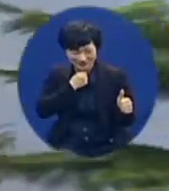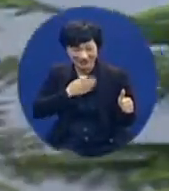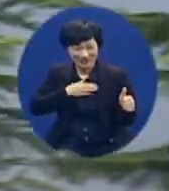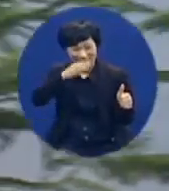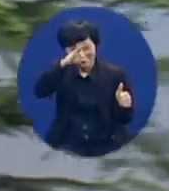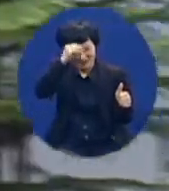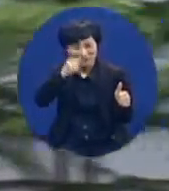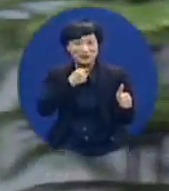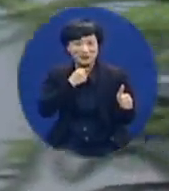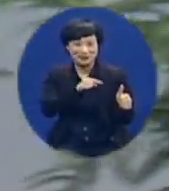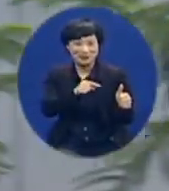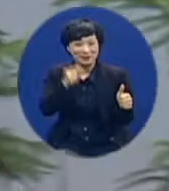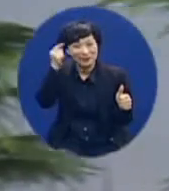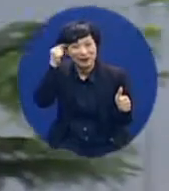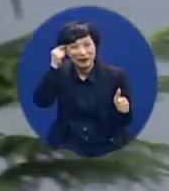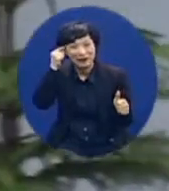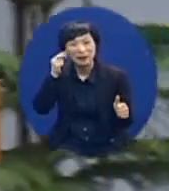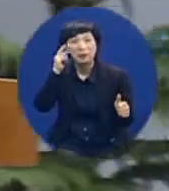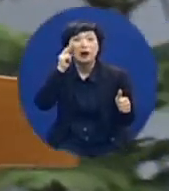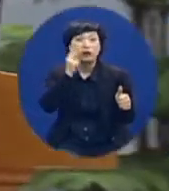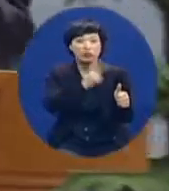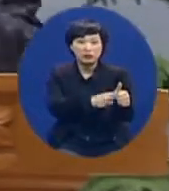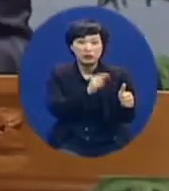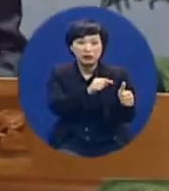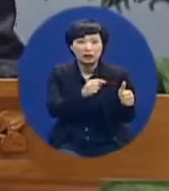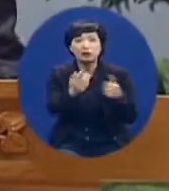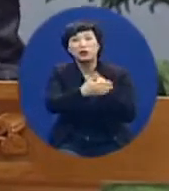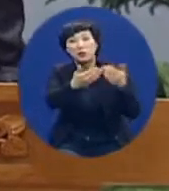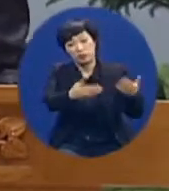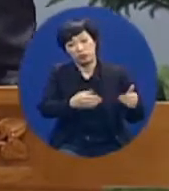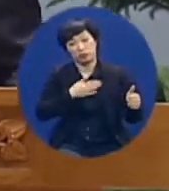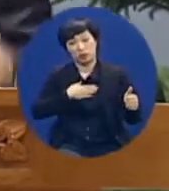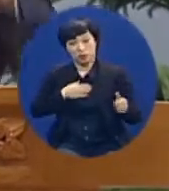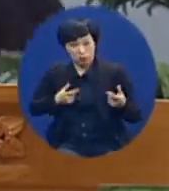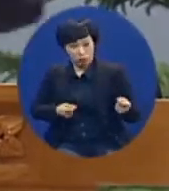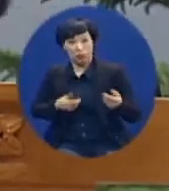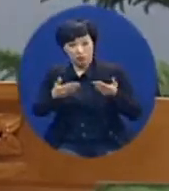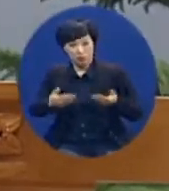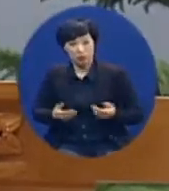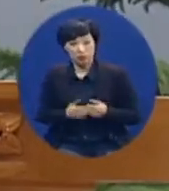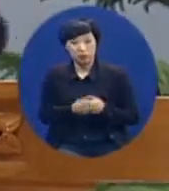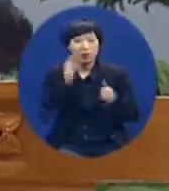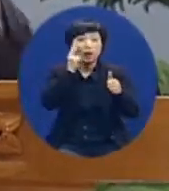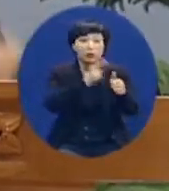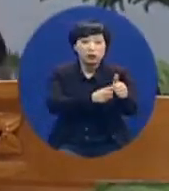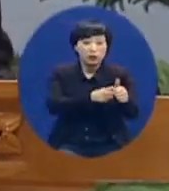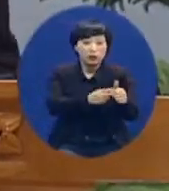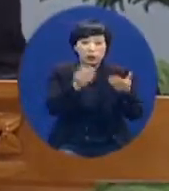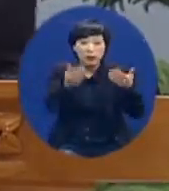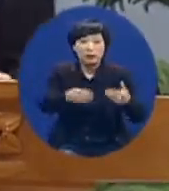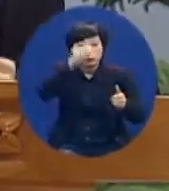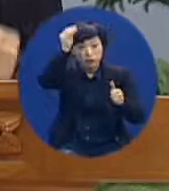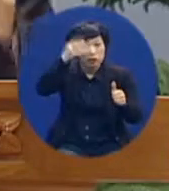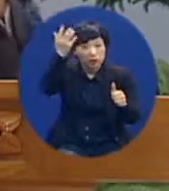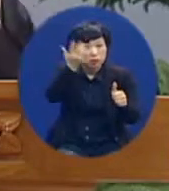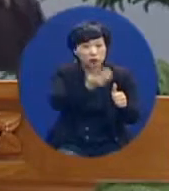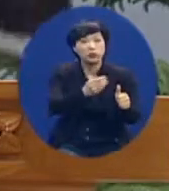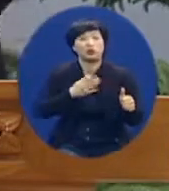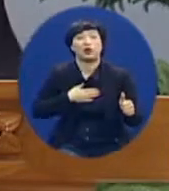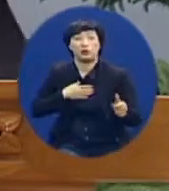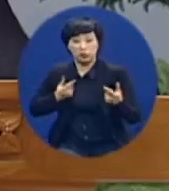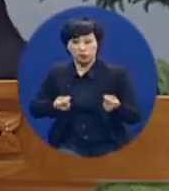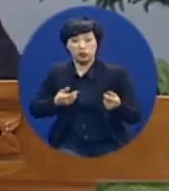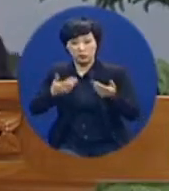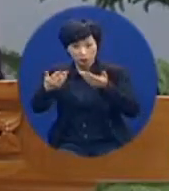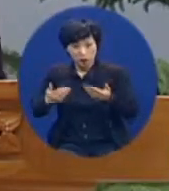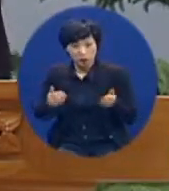내고 싶어서. 왜? Why? I have received grace, the Holy Spirit, which Paul received, and I heard